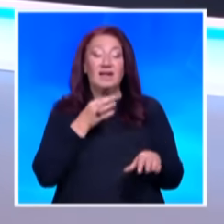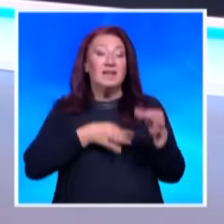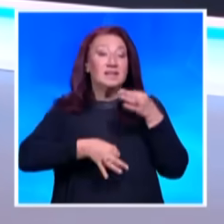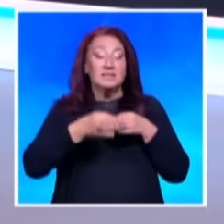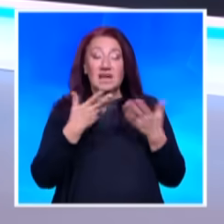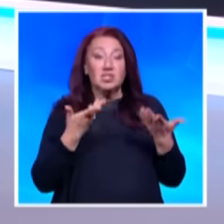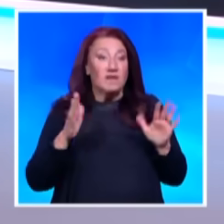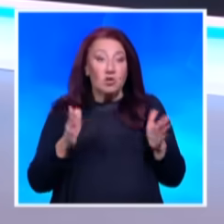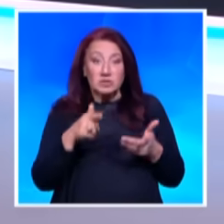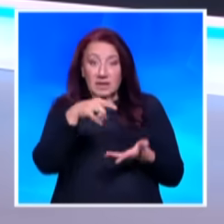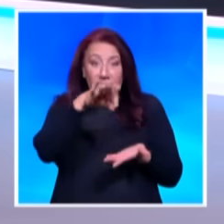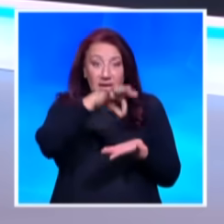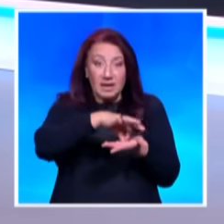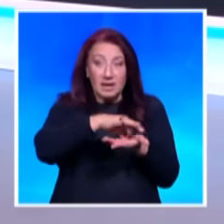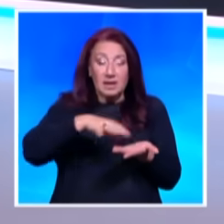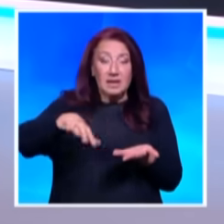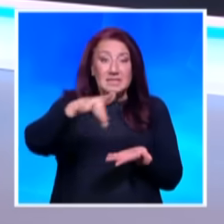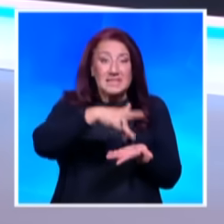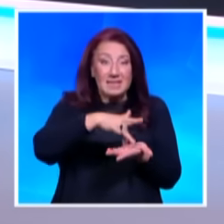центъра на нашата столица тази вечер. Ивелина, към теб.